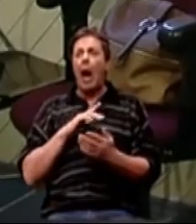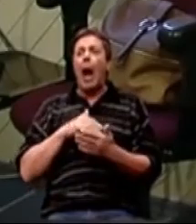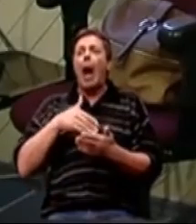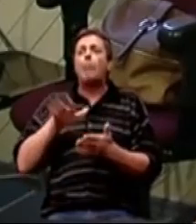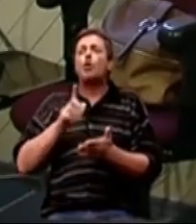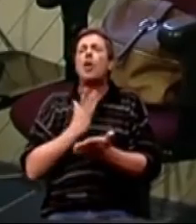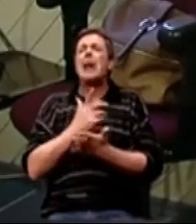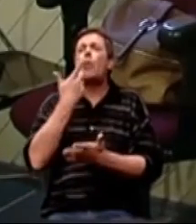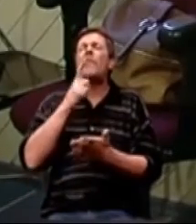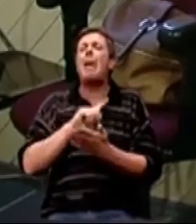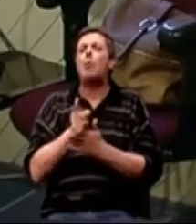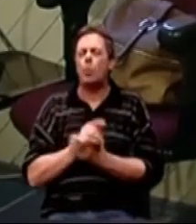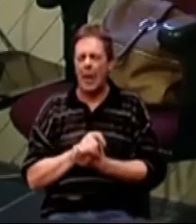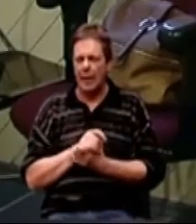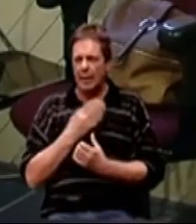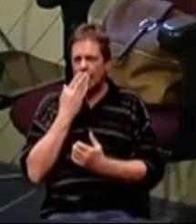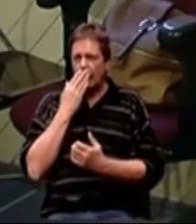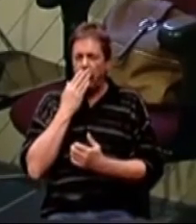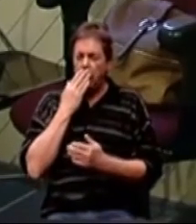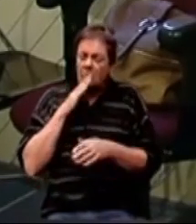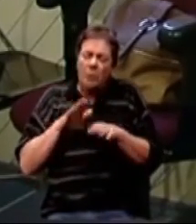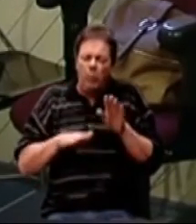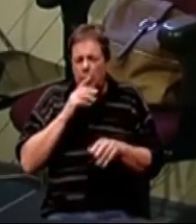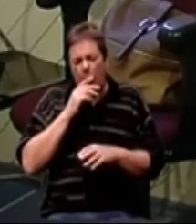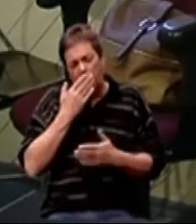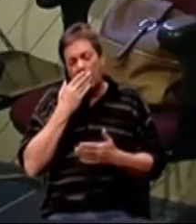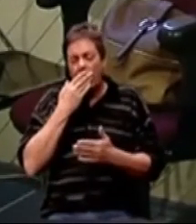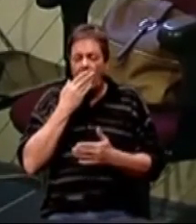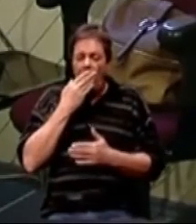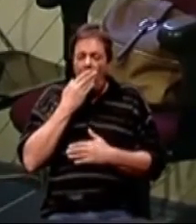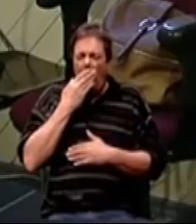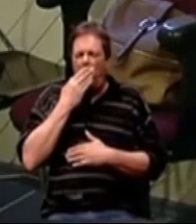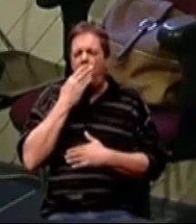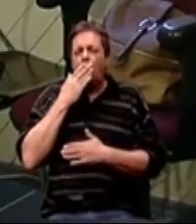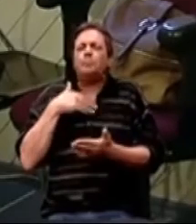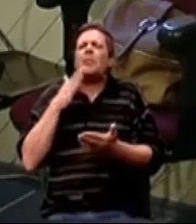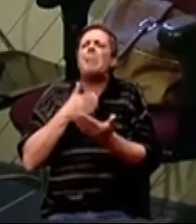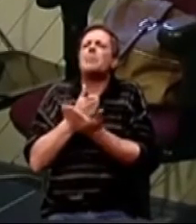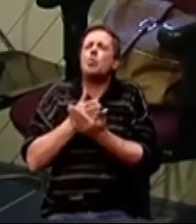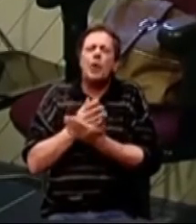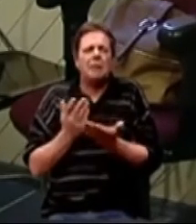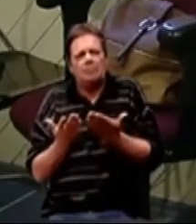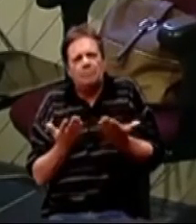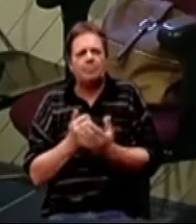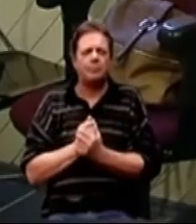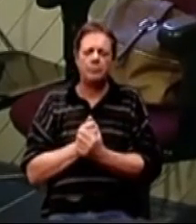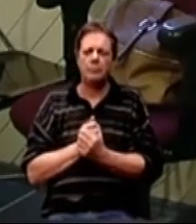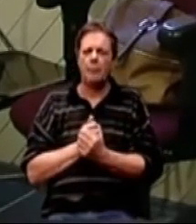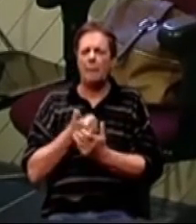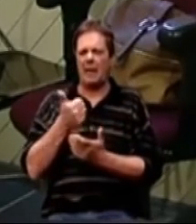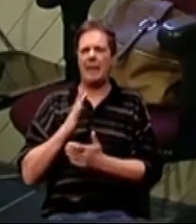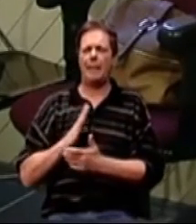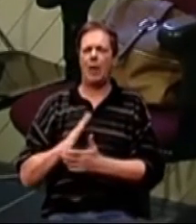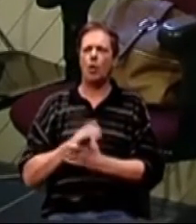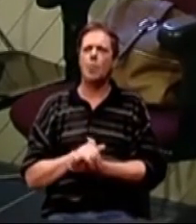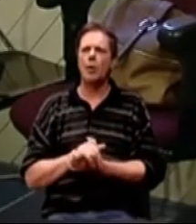kako smo izašli van. Ili imali smo slučajeve, na, jedan gospodin,